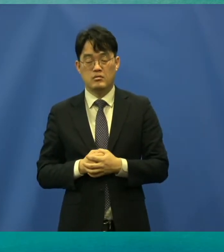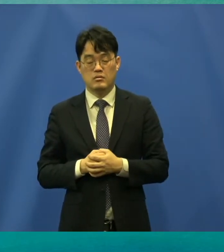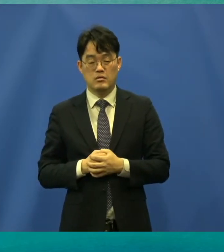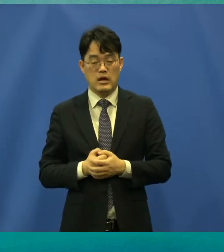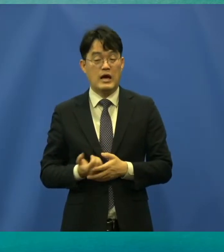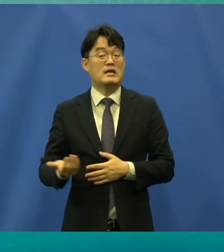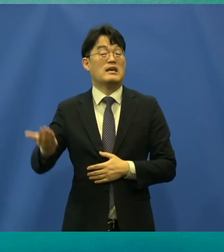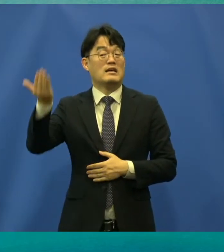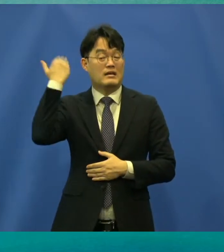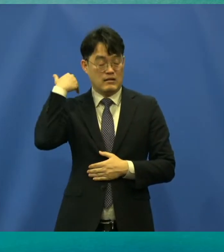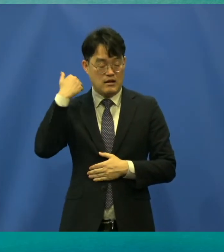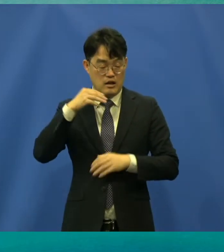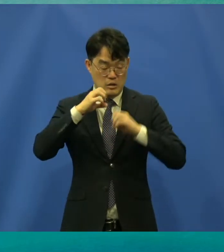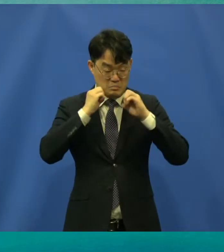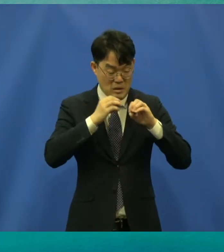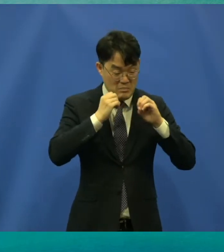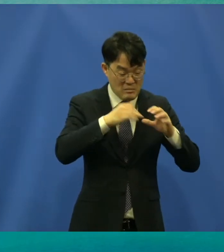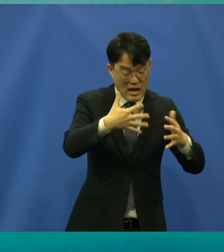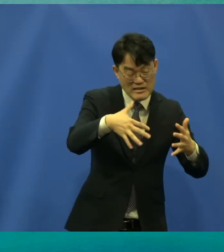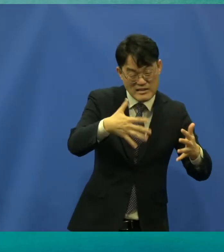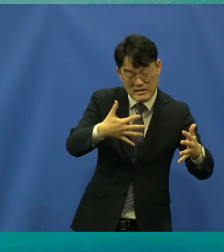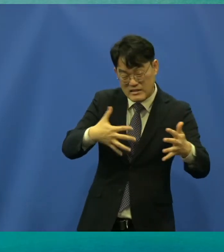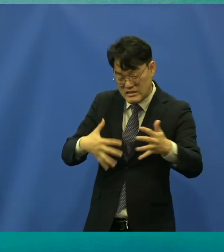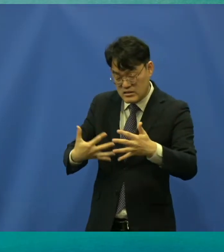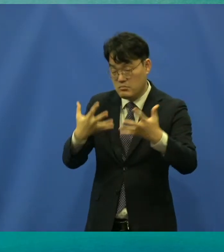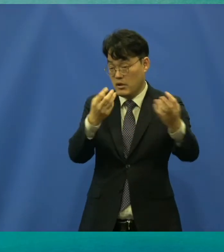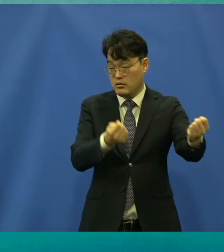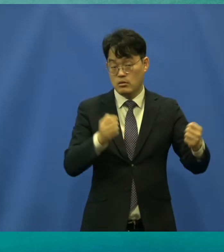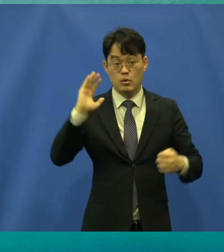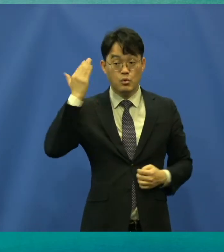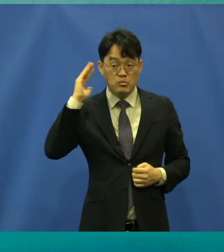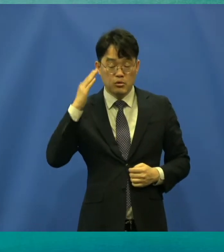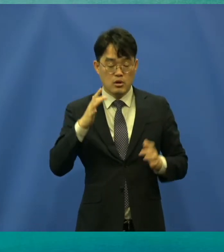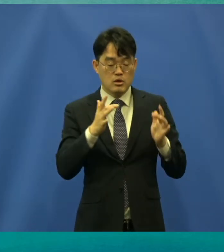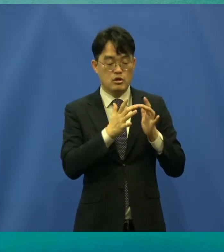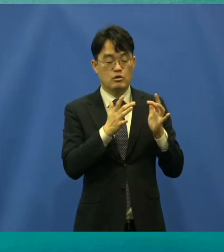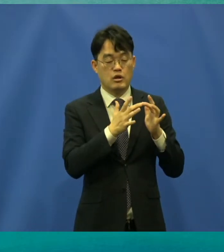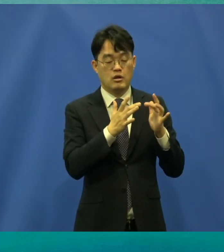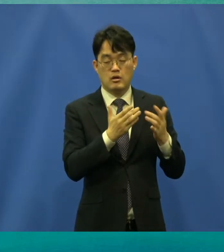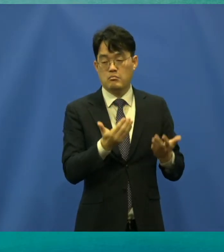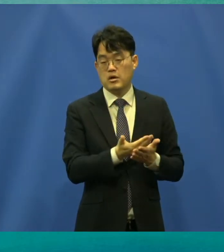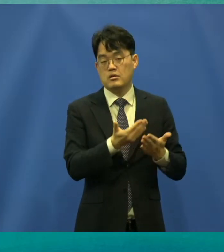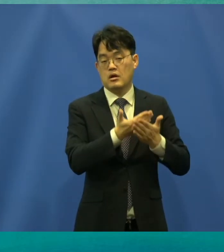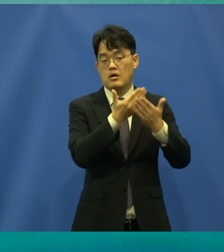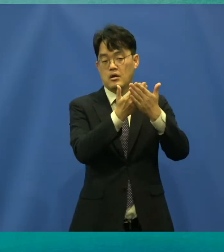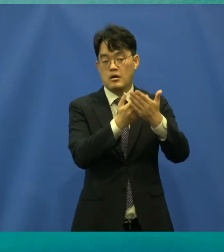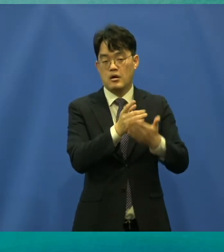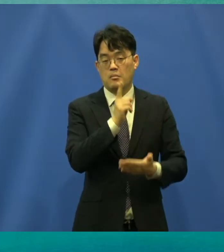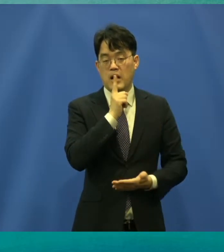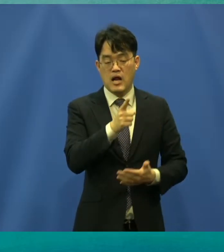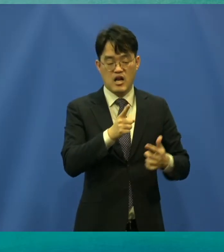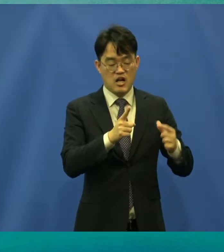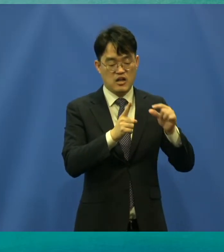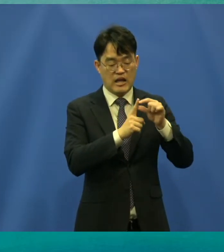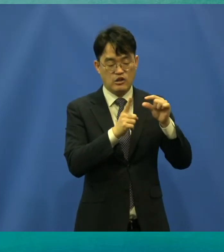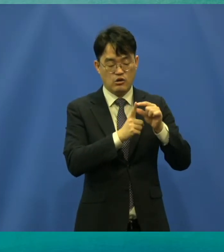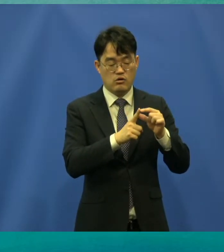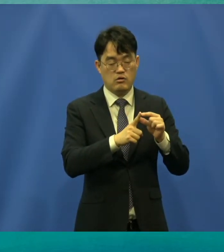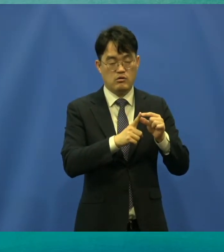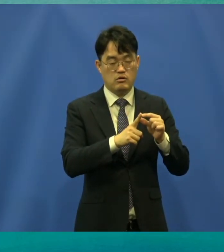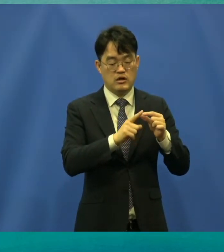성경을 만들어서 보급하는 것도 통신도 이동 수단도 굉장히 발달되어서